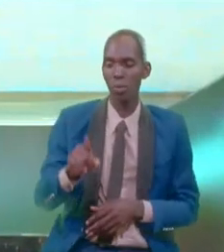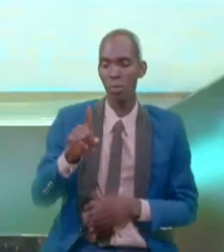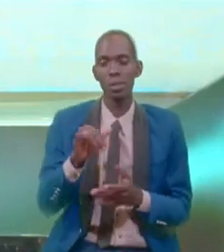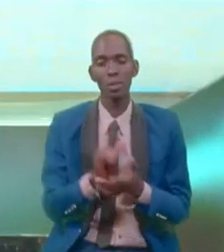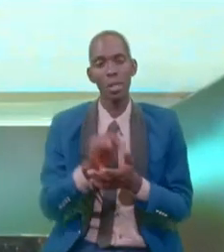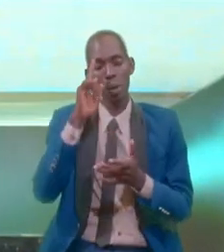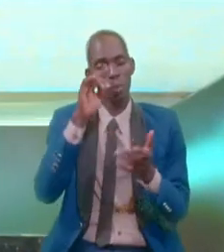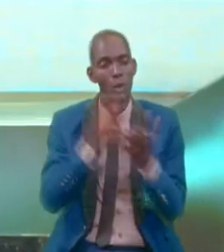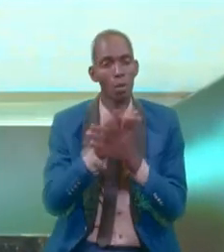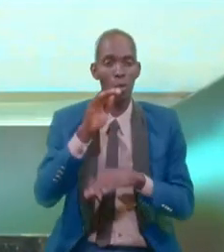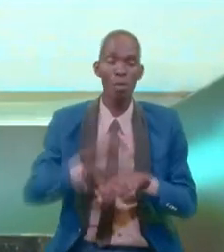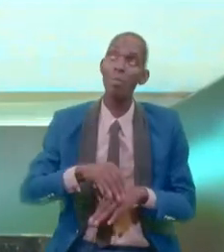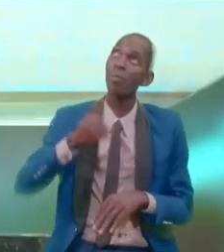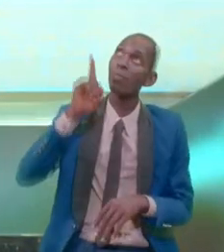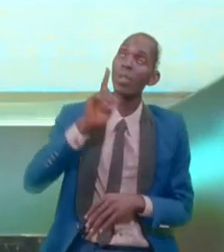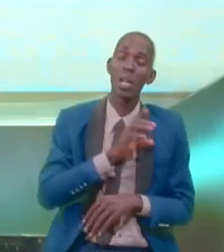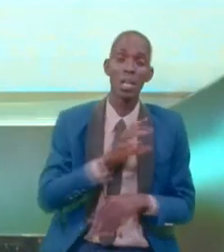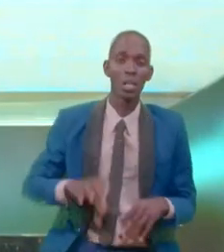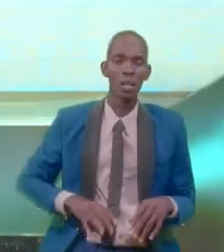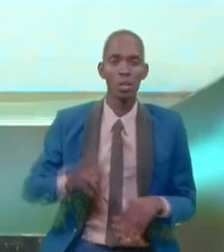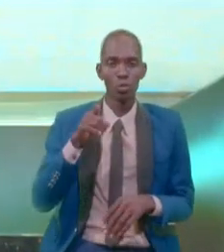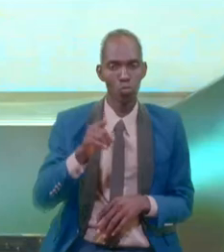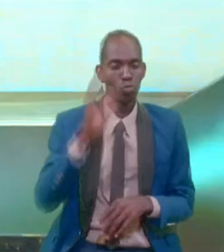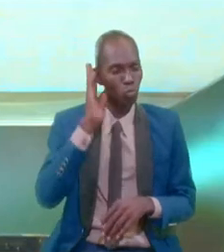lui ait la vie